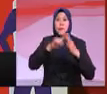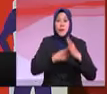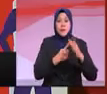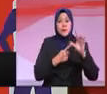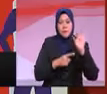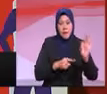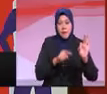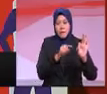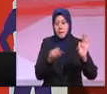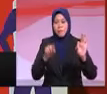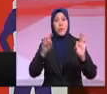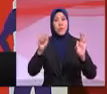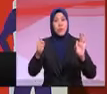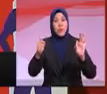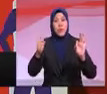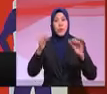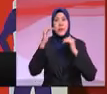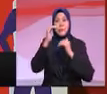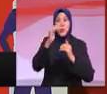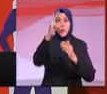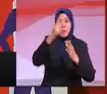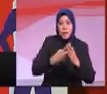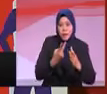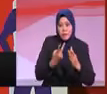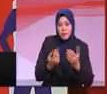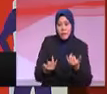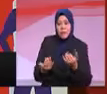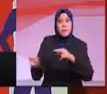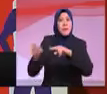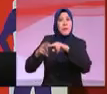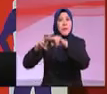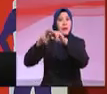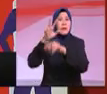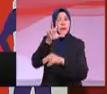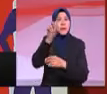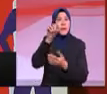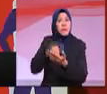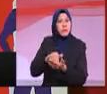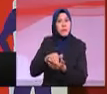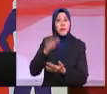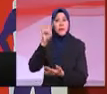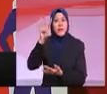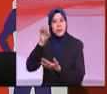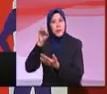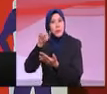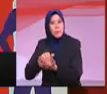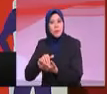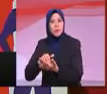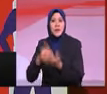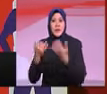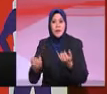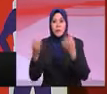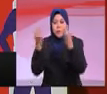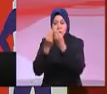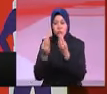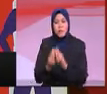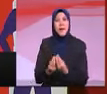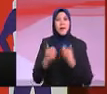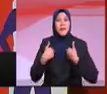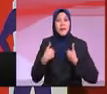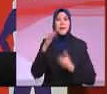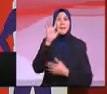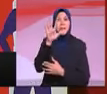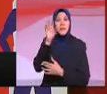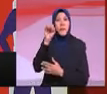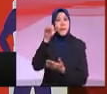bulan 10 dalam tempoh 2 bulan saja, kes-kes meningkat sampai 30,000, 40,000 kes. Dan keseluruhan sekarang ini kita ada 50,000